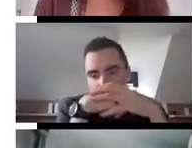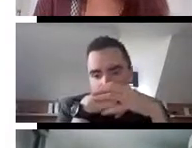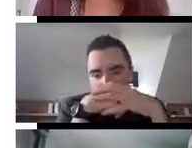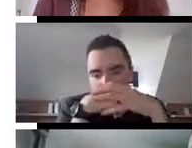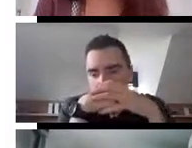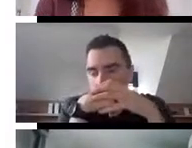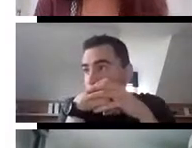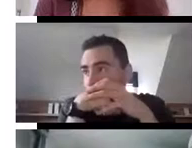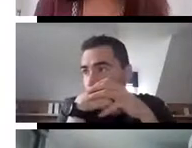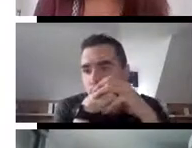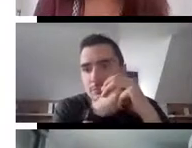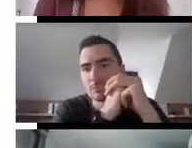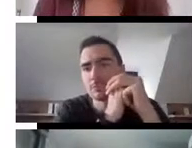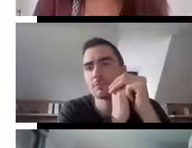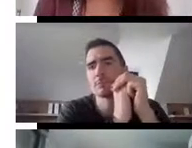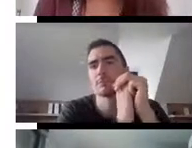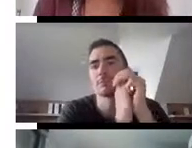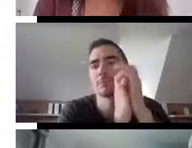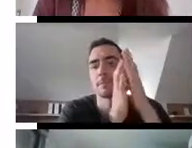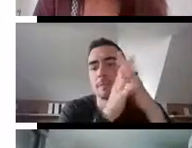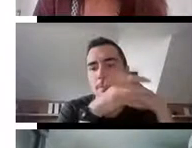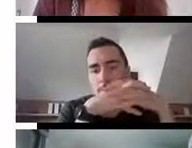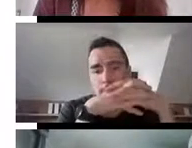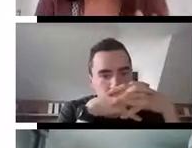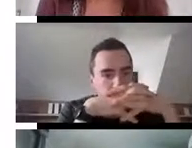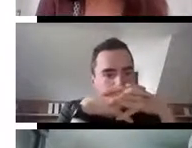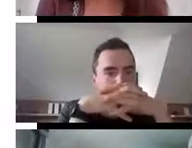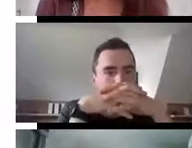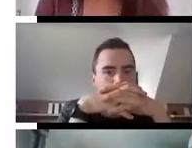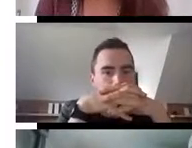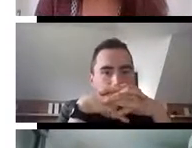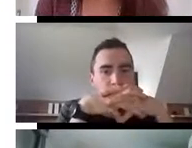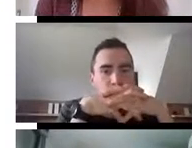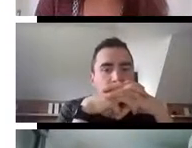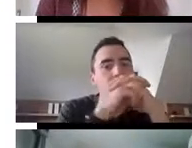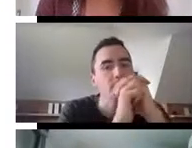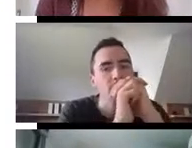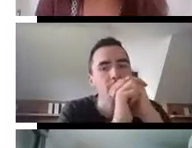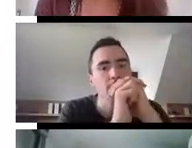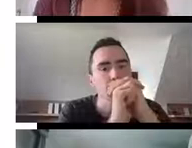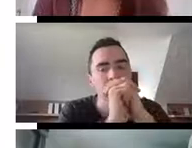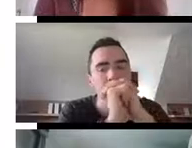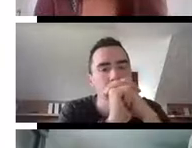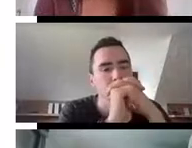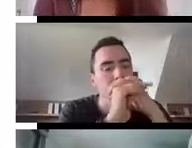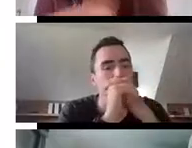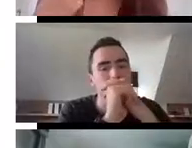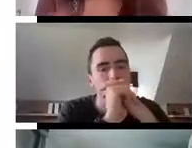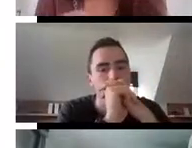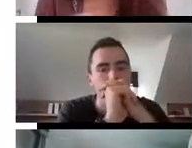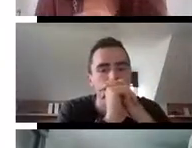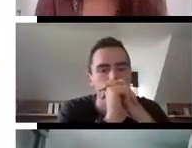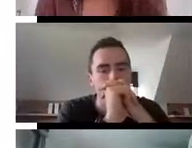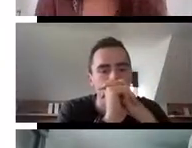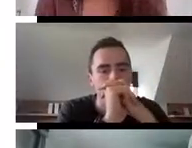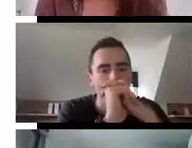door het speelplein, hou dan ook op die momenten rekening met die bubbels. Als dat niet kan, bewaar dan de afstand en gebruik ook die mondmaskers bij die